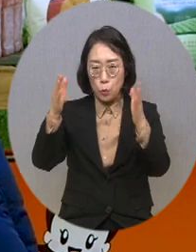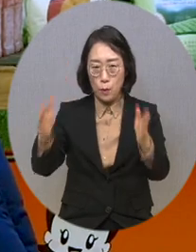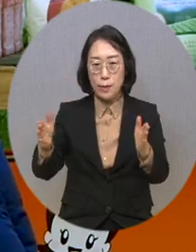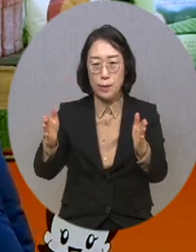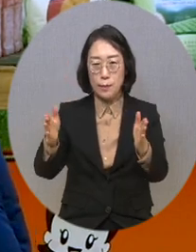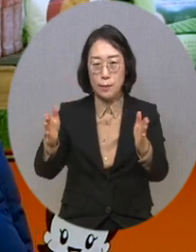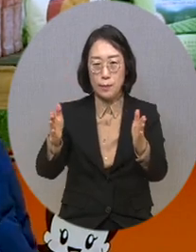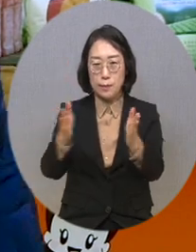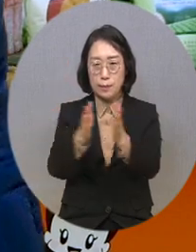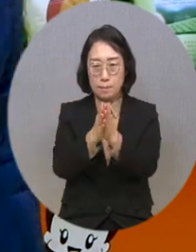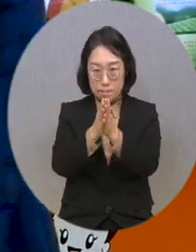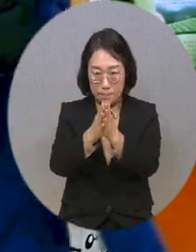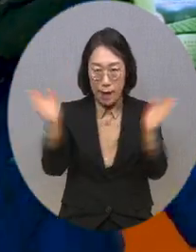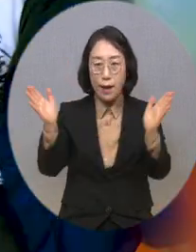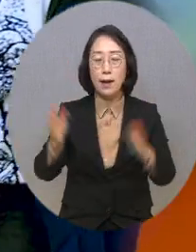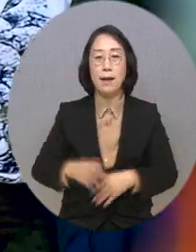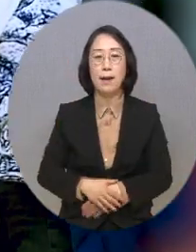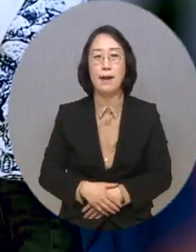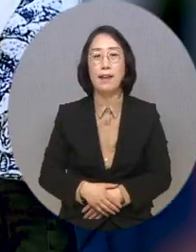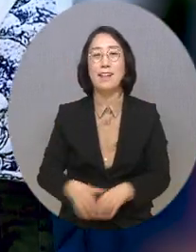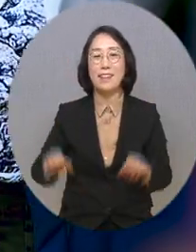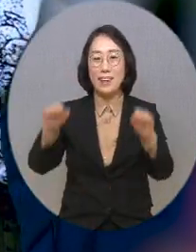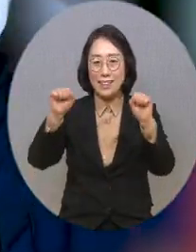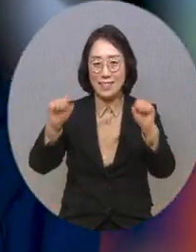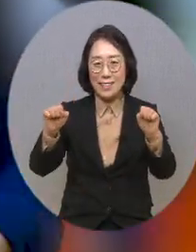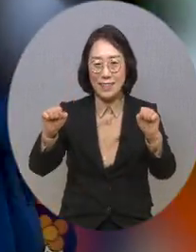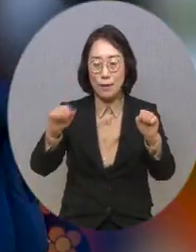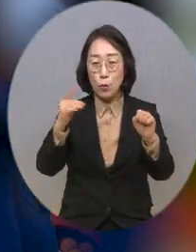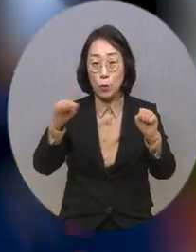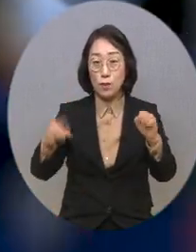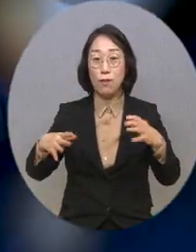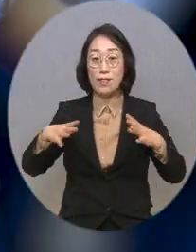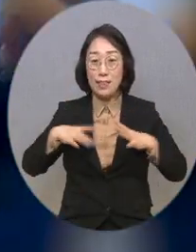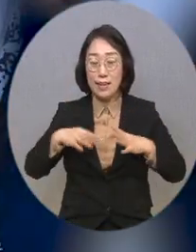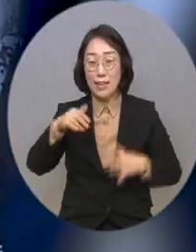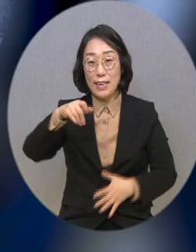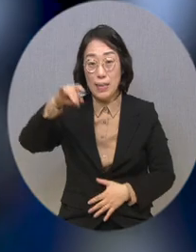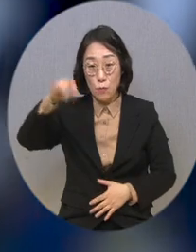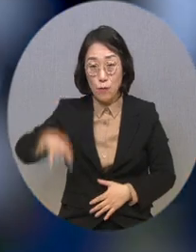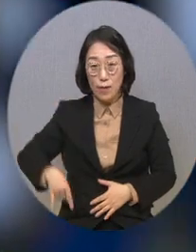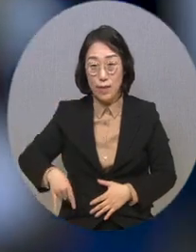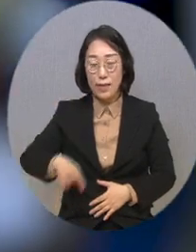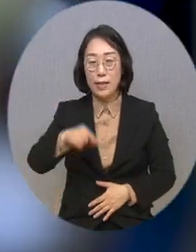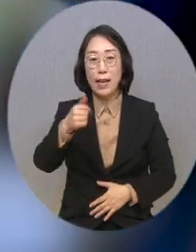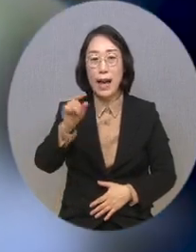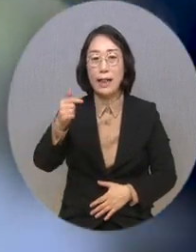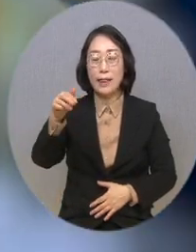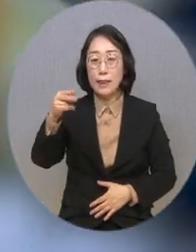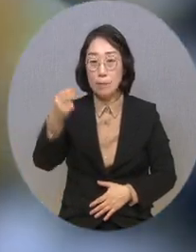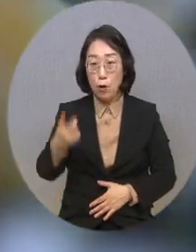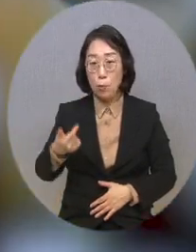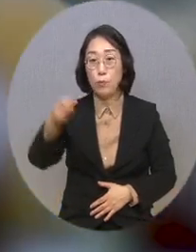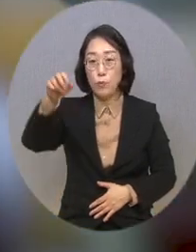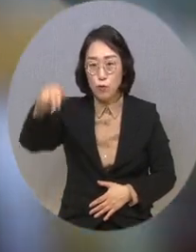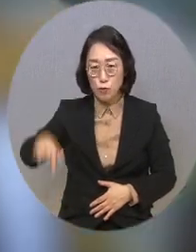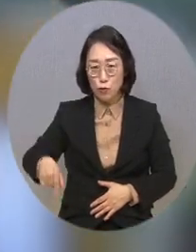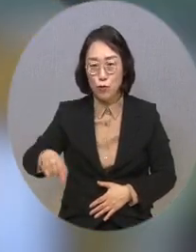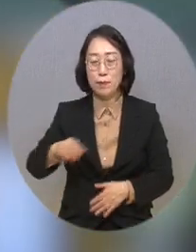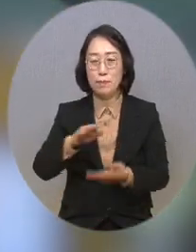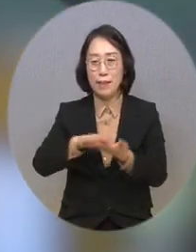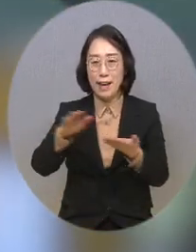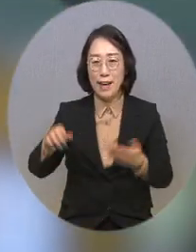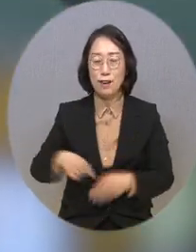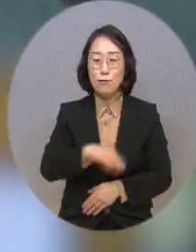가요이 스타트. 안녕하세요. 보성의 자랑 키위를 들고 나온 한영주 대표입니다. 저희